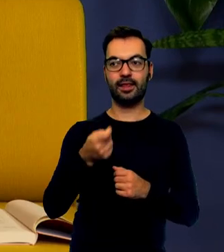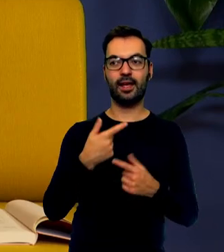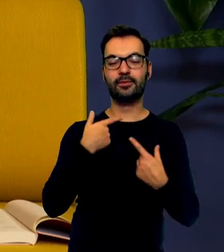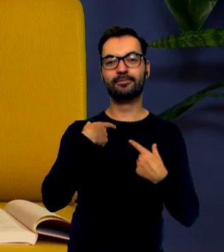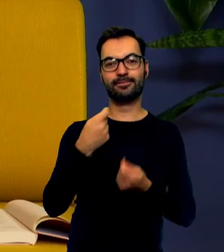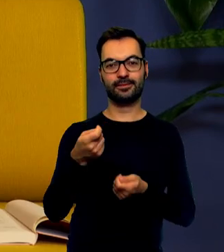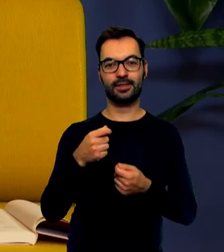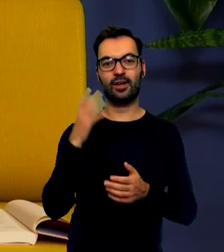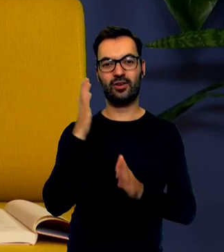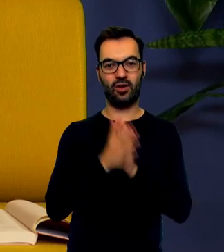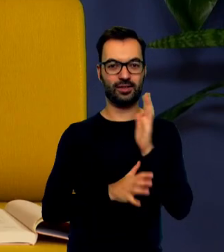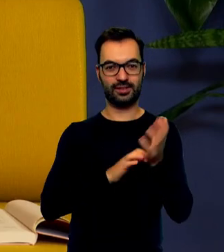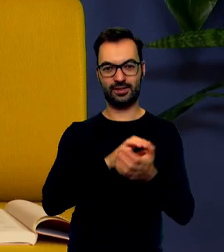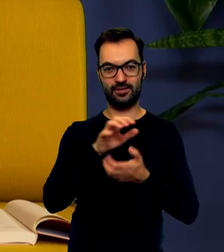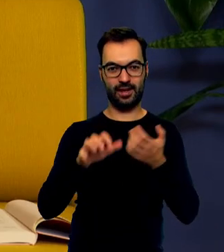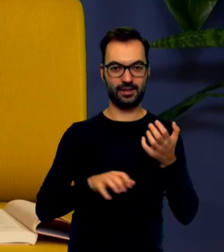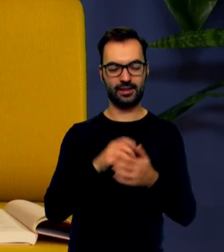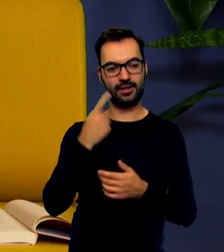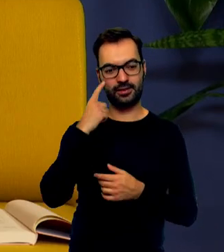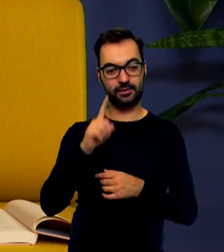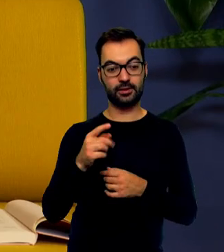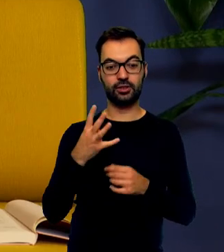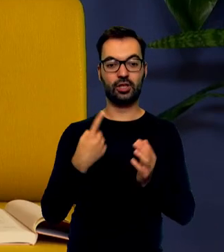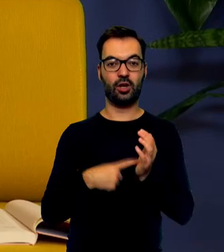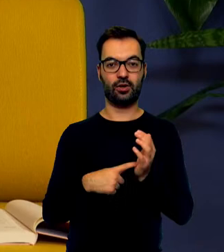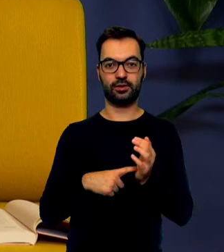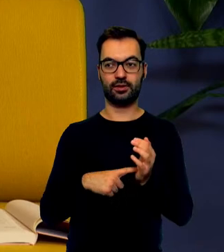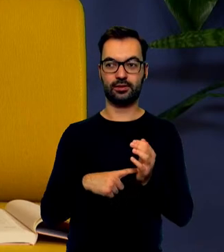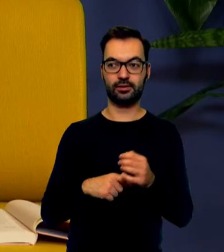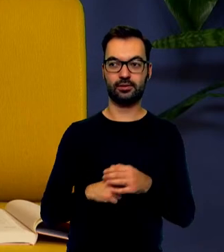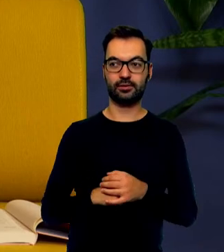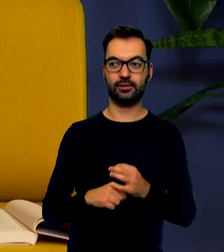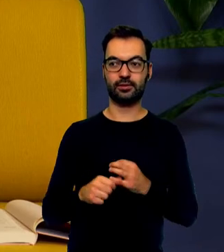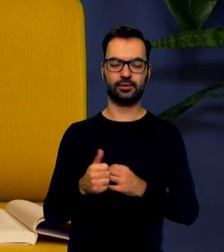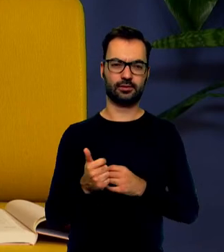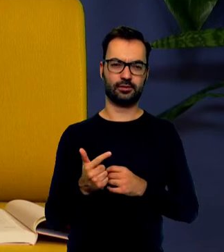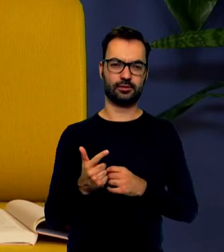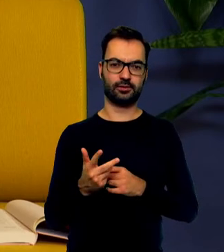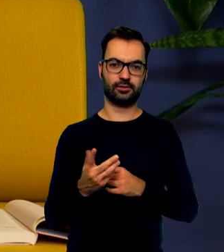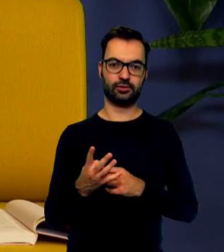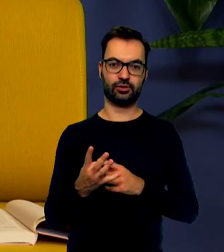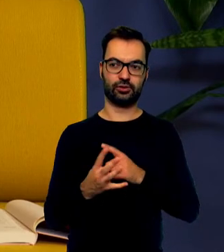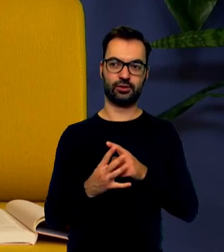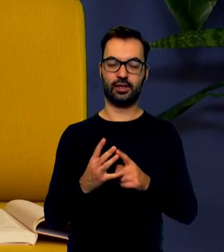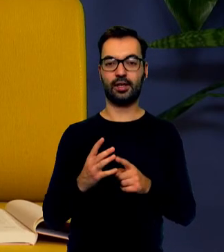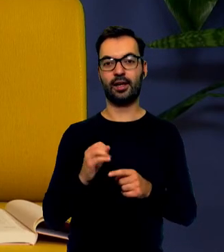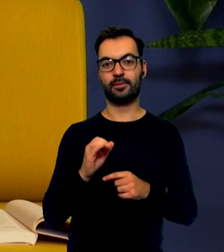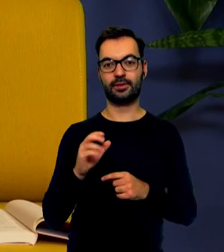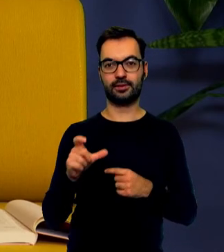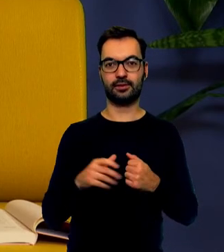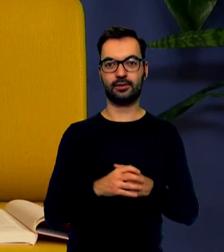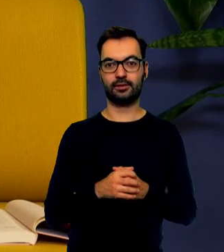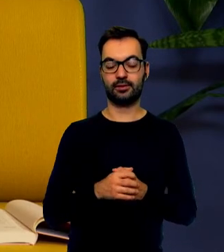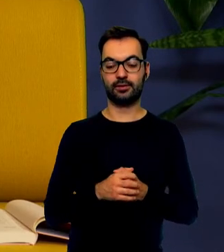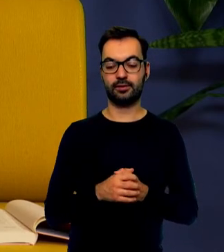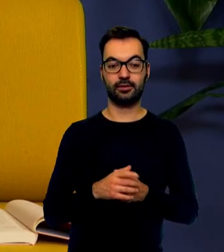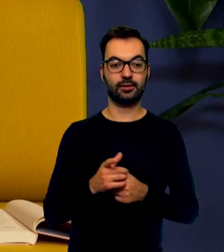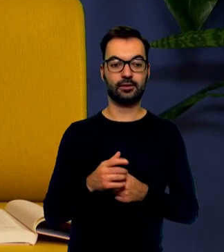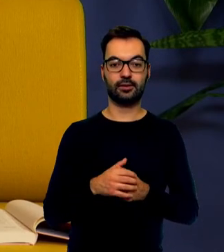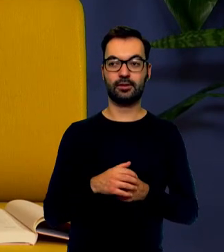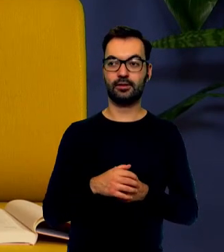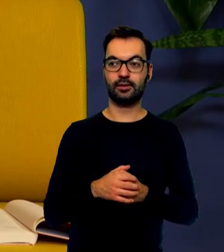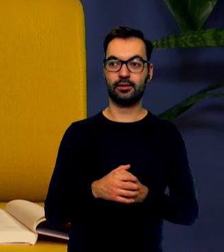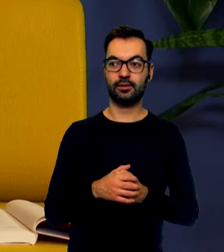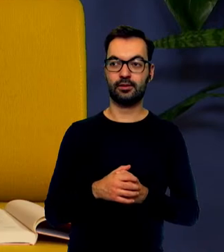uwieść apokalipsie, no i zwróciłam uwagę na cztery ostatnie, na w zasadzie raz, dwa, trzy, tak, cztery ostatnie litery, czyli nie daj się